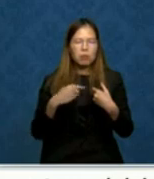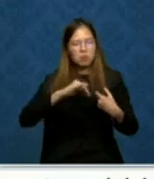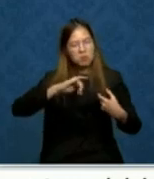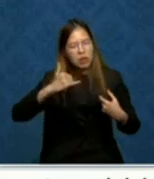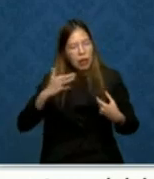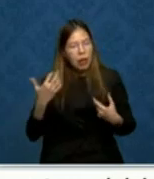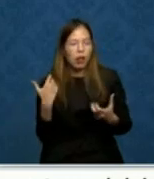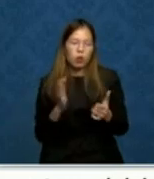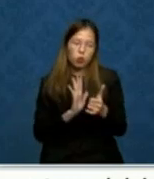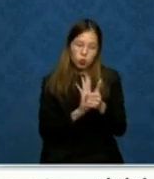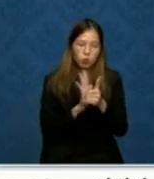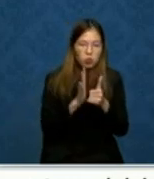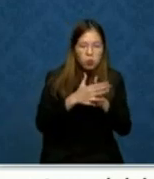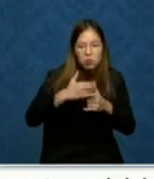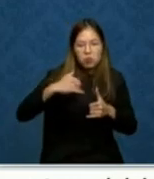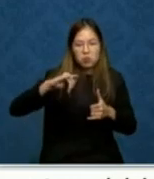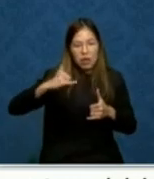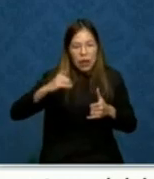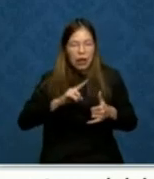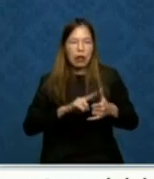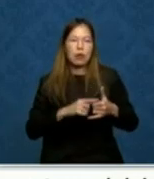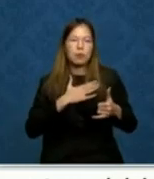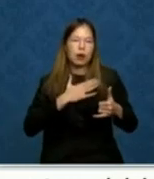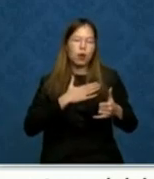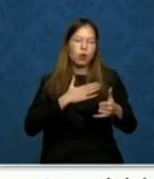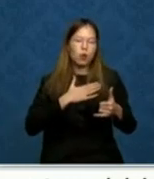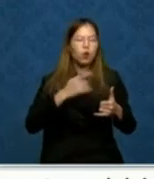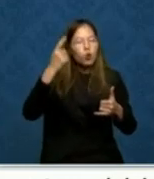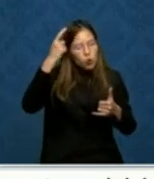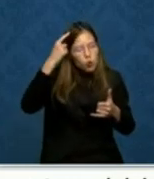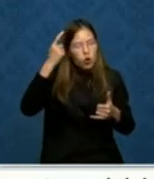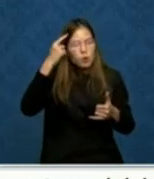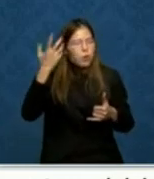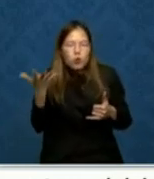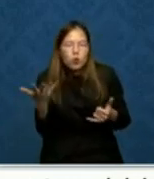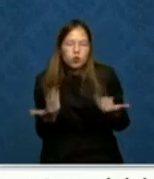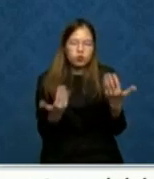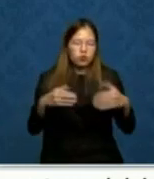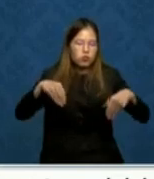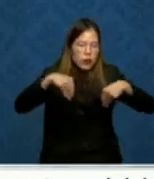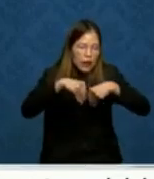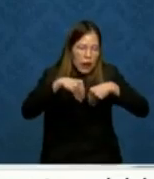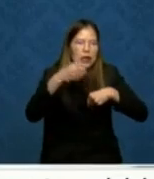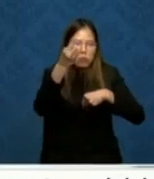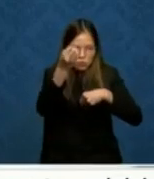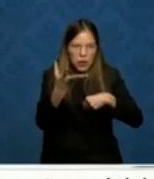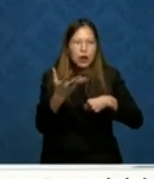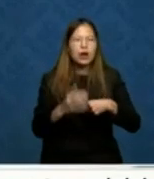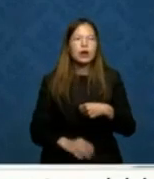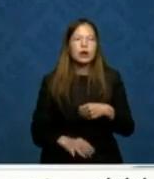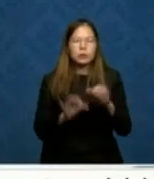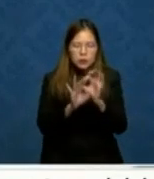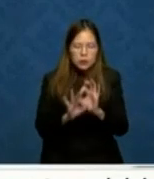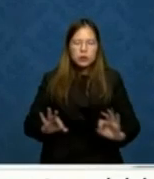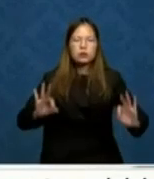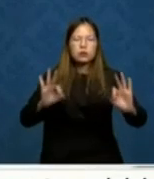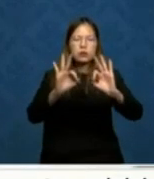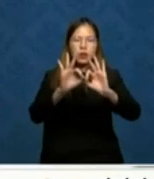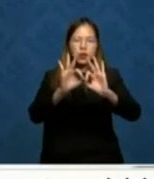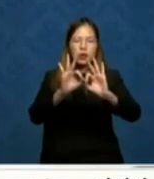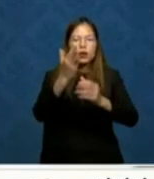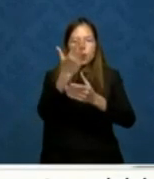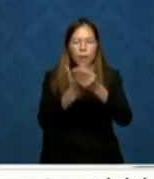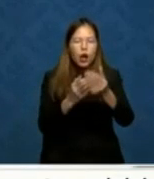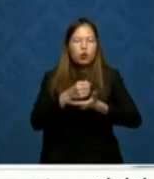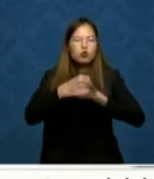ป็นเหยื่อของการถูกกระทําโดยไม่รู้ตัวหรือรู้ตัวก็ได้ฉะนั้นเรื่องนี้ใกล้ตัวมากกว่าที่เราคิดและเป็นสิ่งสําคัญที่สภาแห่งนี้จะช่วย